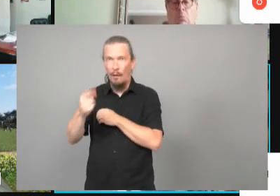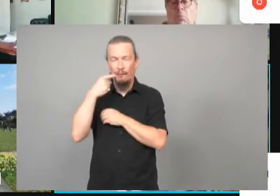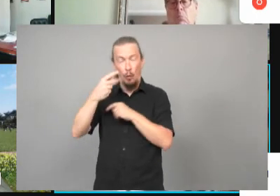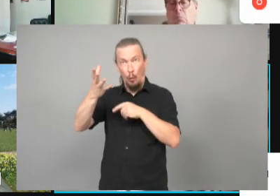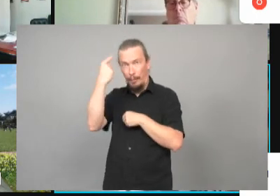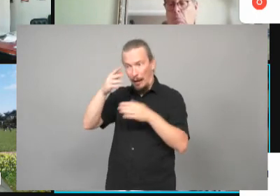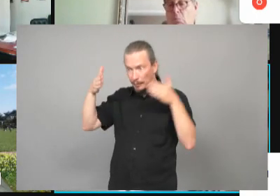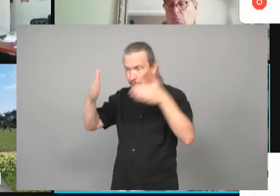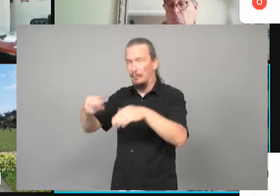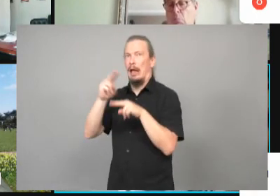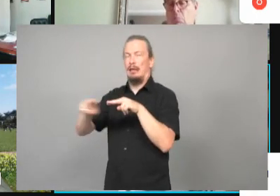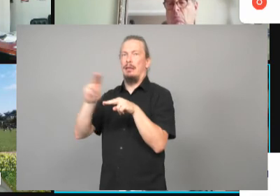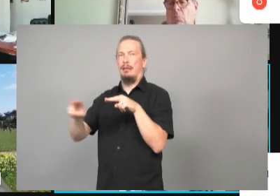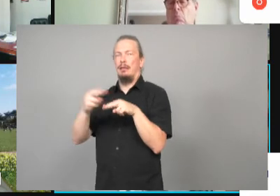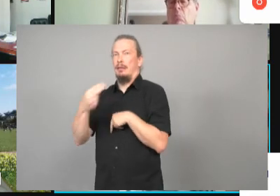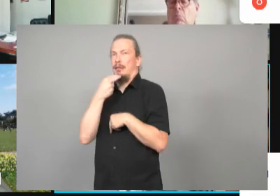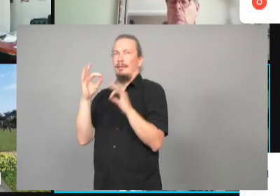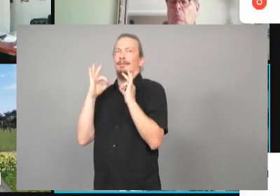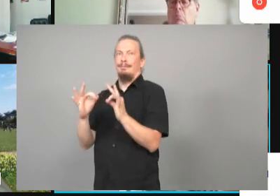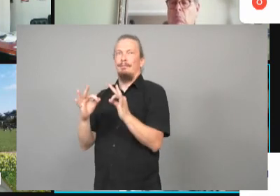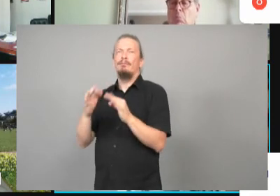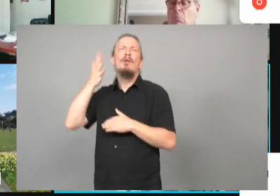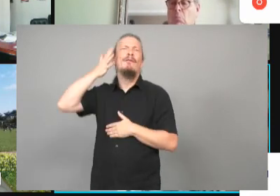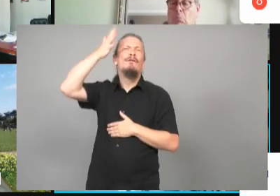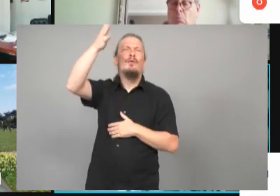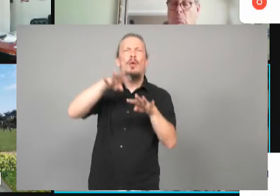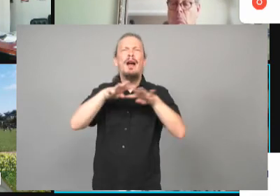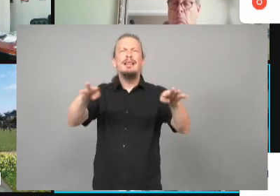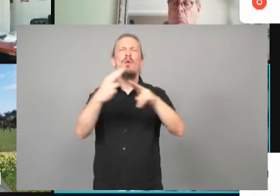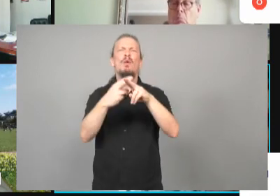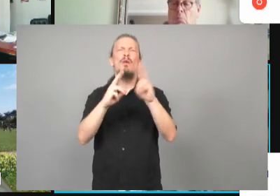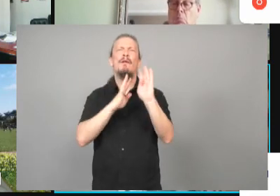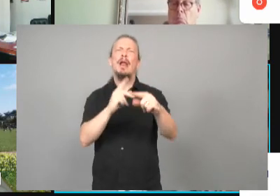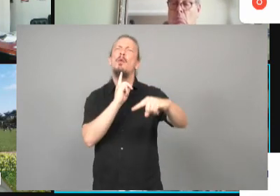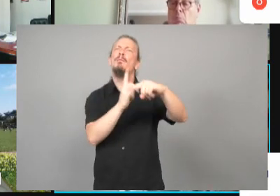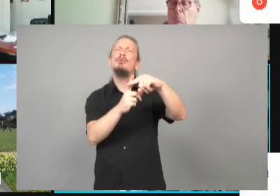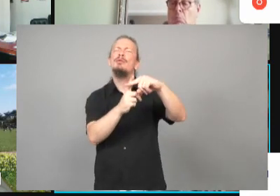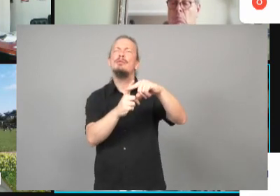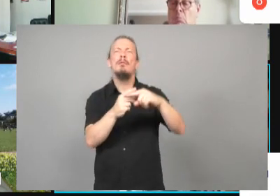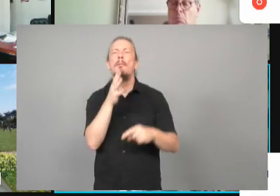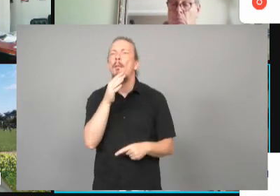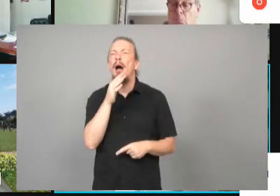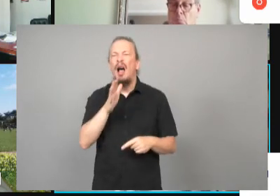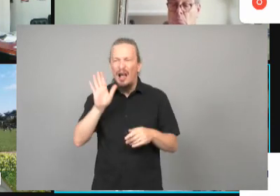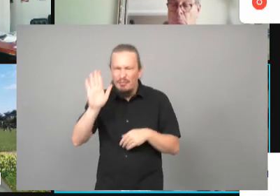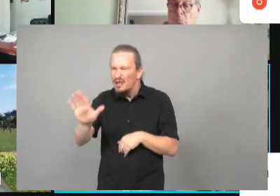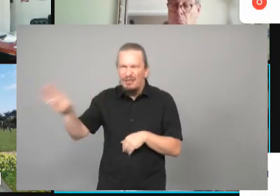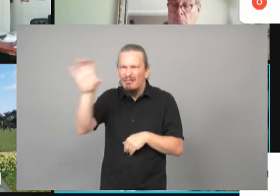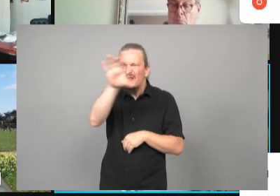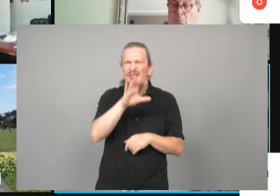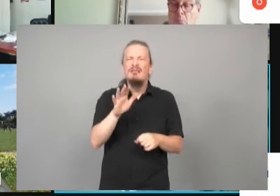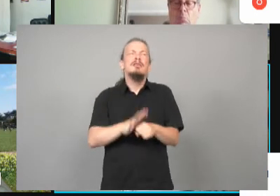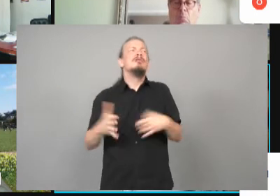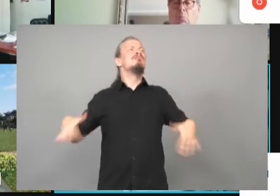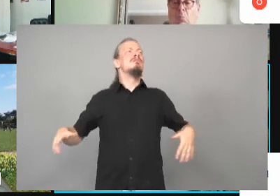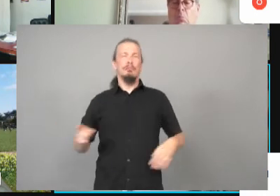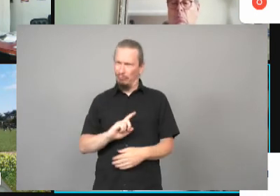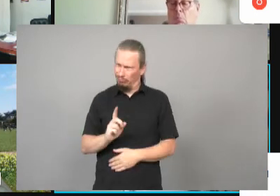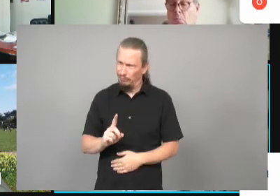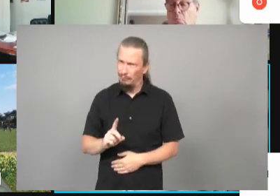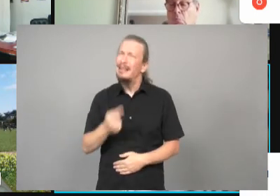d'itinéraires Vélo Plus, le réseau qualifié de magistral précédemment, mais d'une réalisation à budget constant,